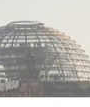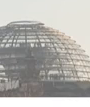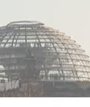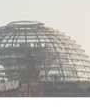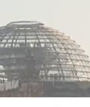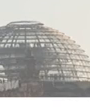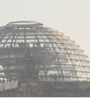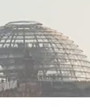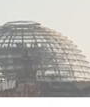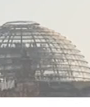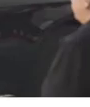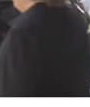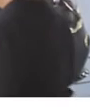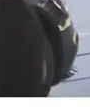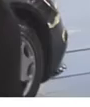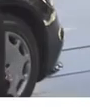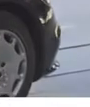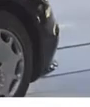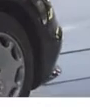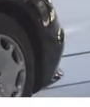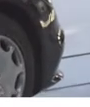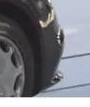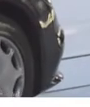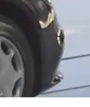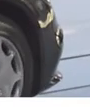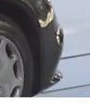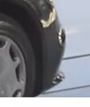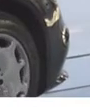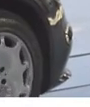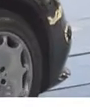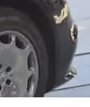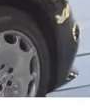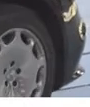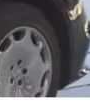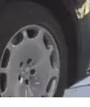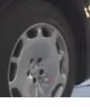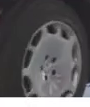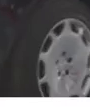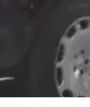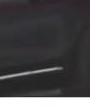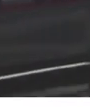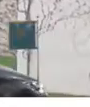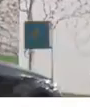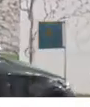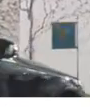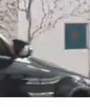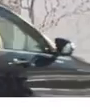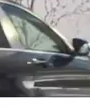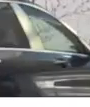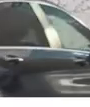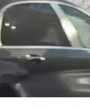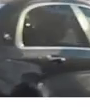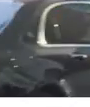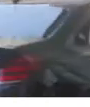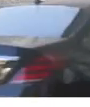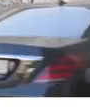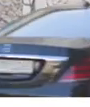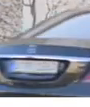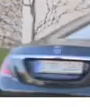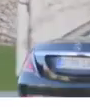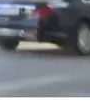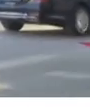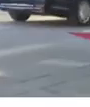жұмыс күні басталып жатты. Әуежайдан Қасым Жомарт Тоқаев Германия федералды канцлерінің ведомствосына аттанды. Ол жерде қазақ